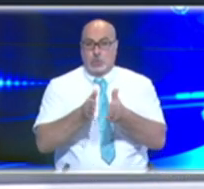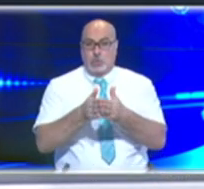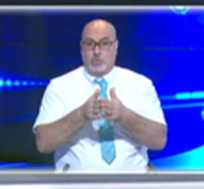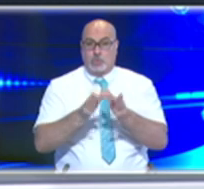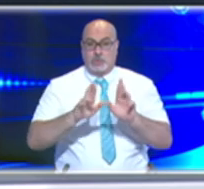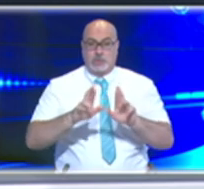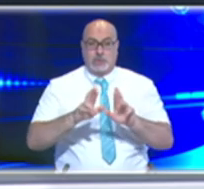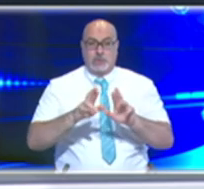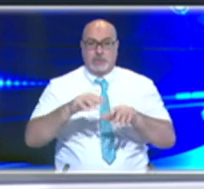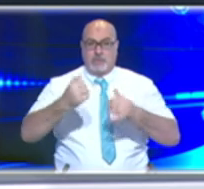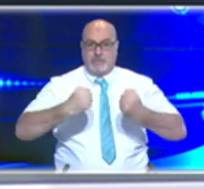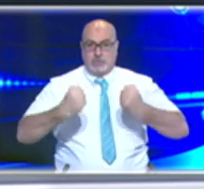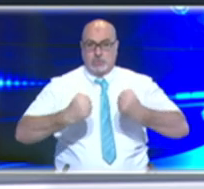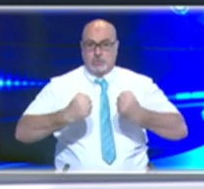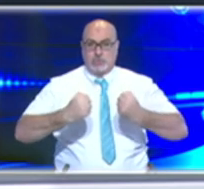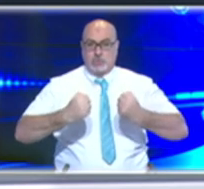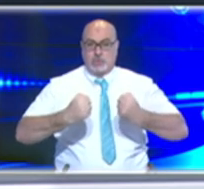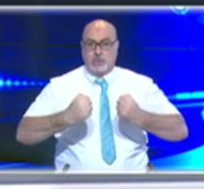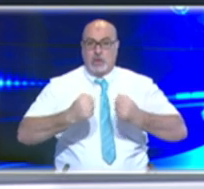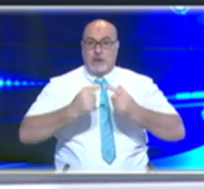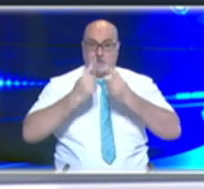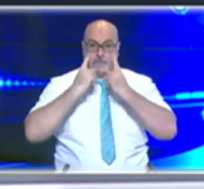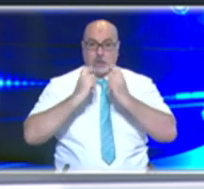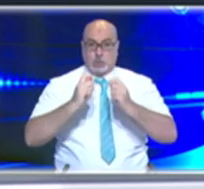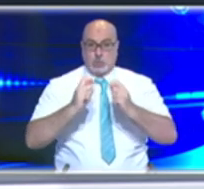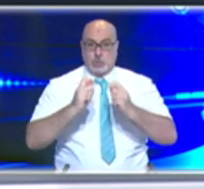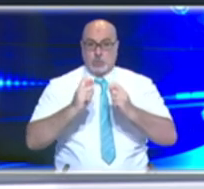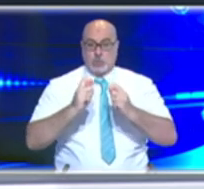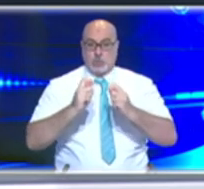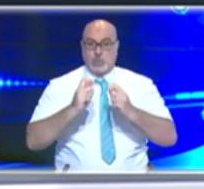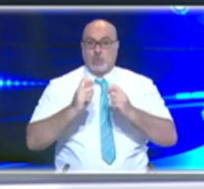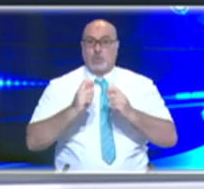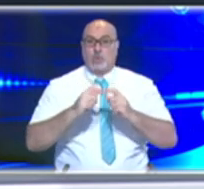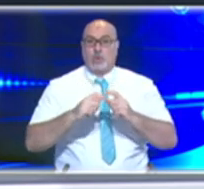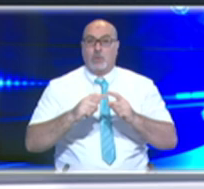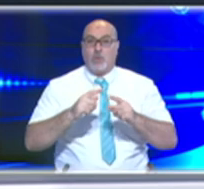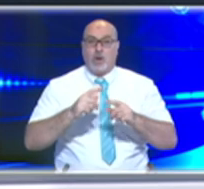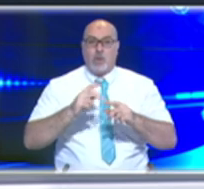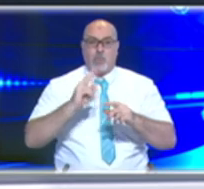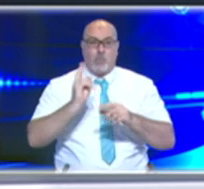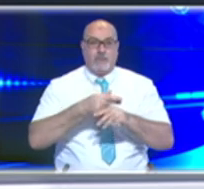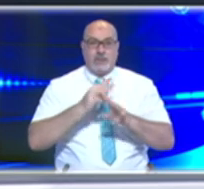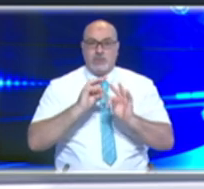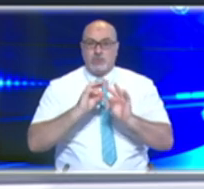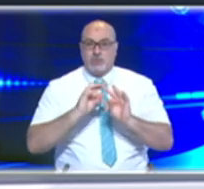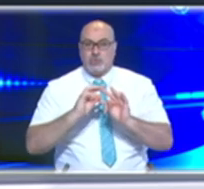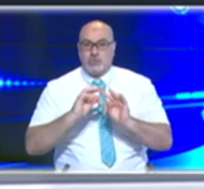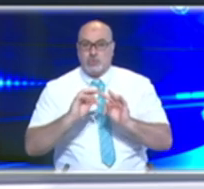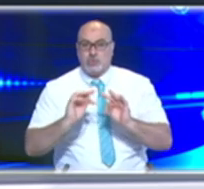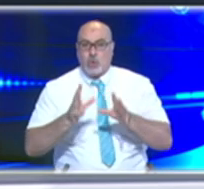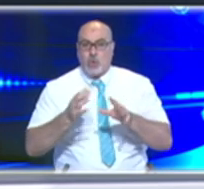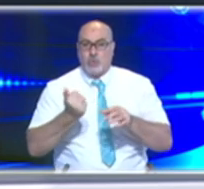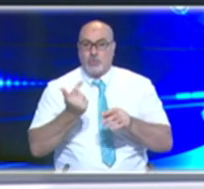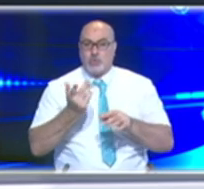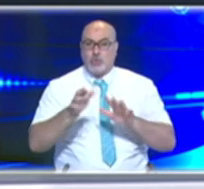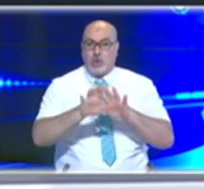مستعملي الطريق العام إلى ضرورة توخي الحيطة والحذر بسبب الاضطرابات الجوية التي